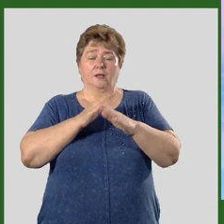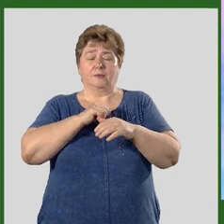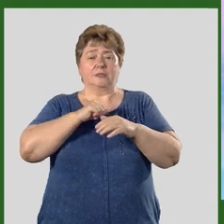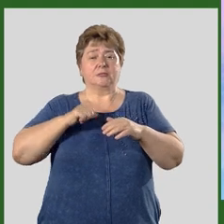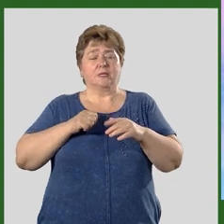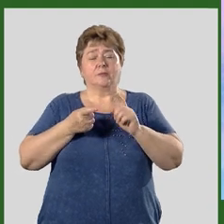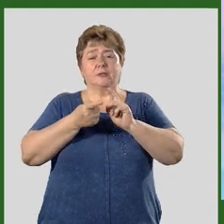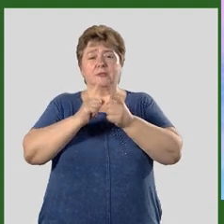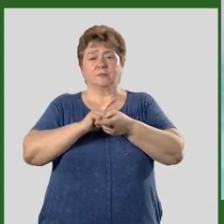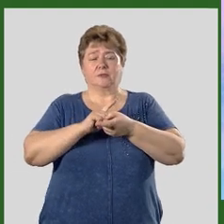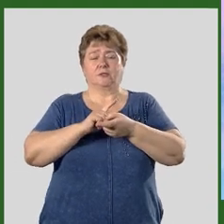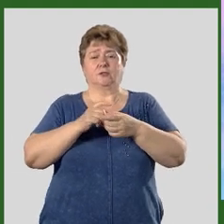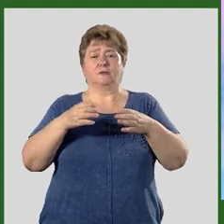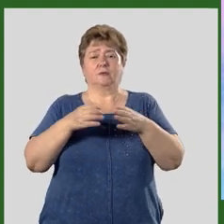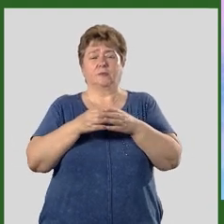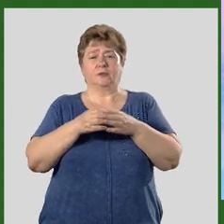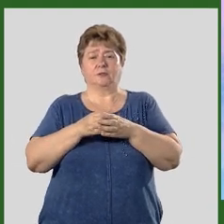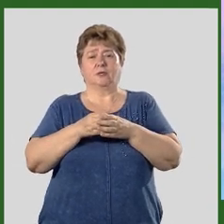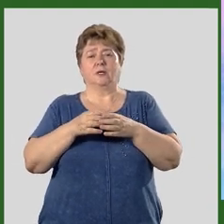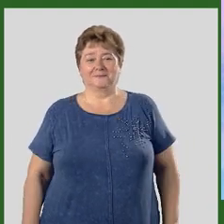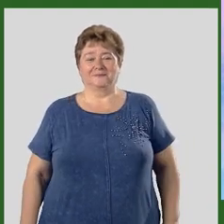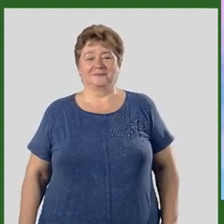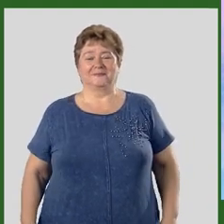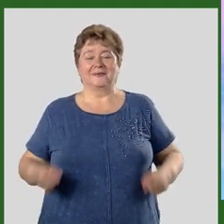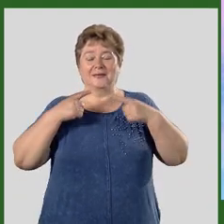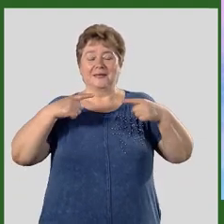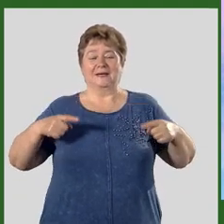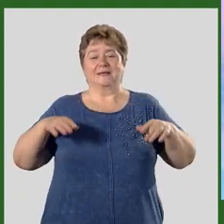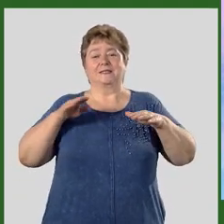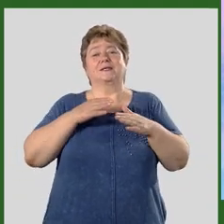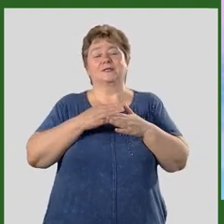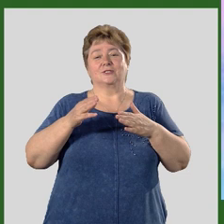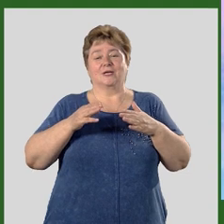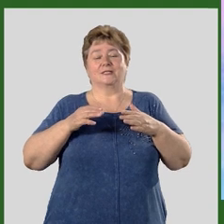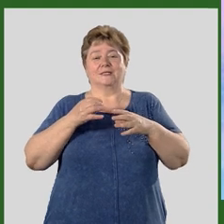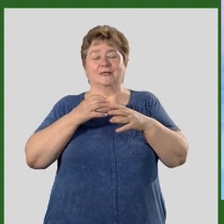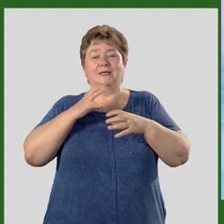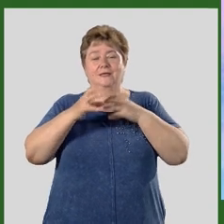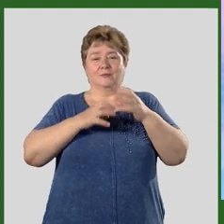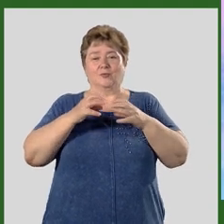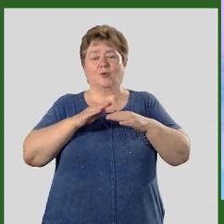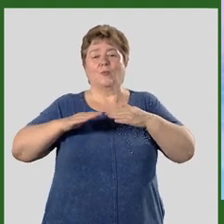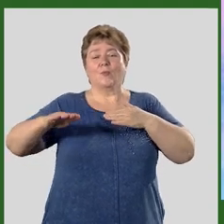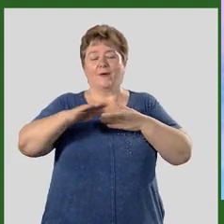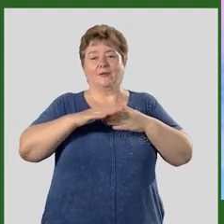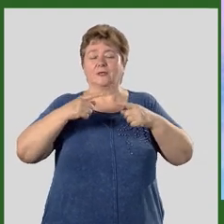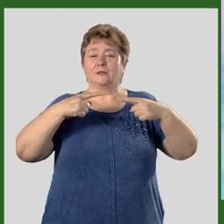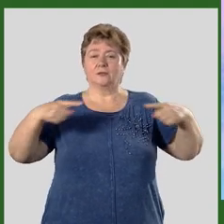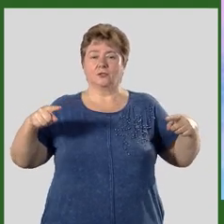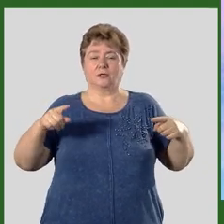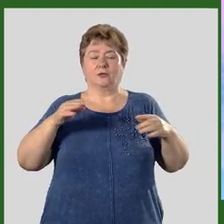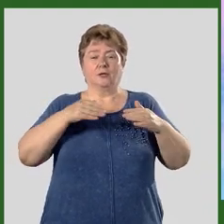самый изменчивый компонент природы. Разные участки земной поверхности